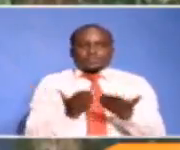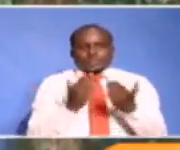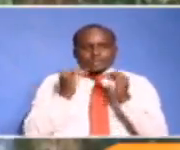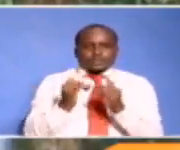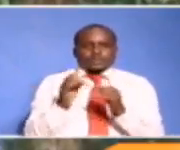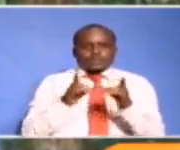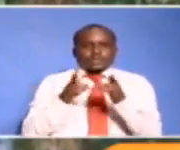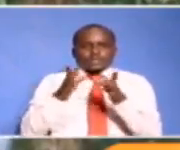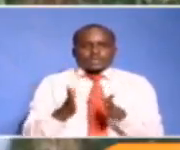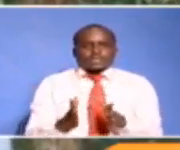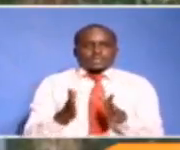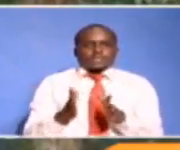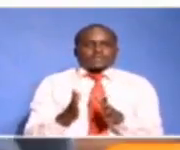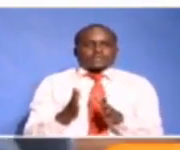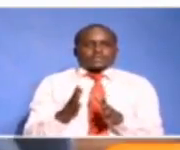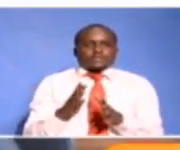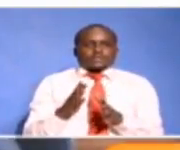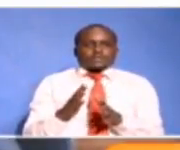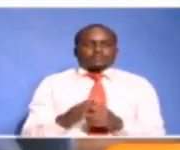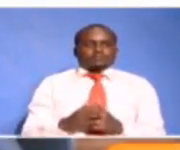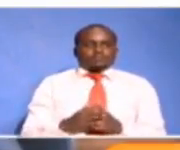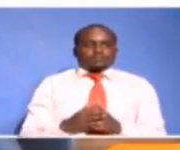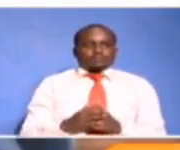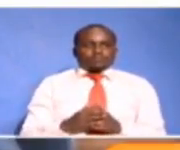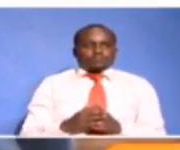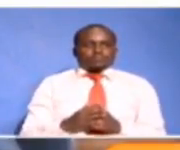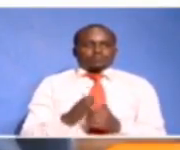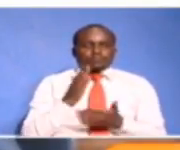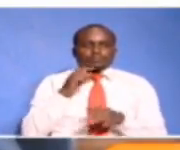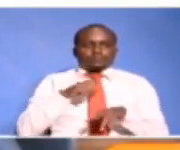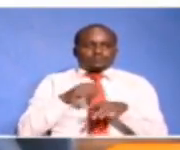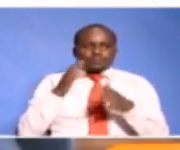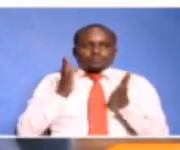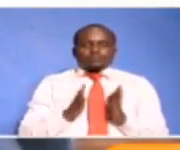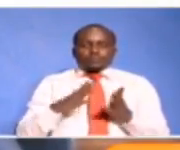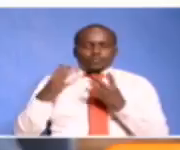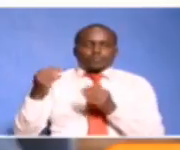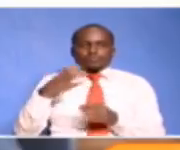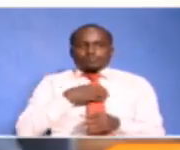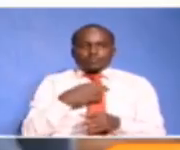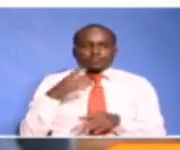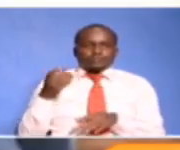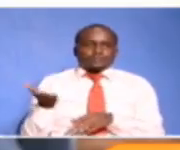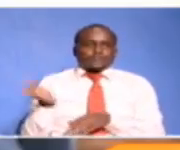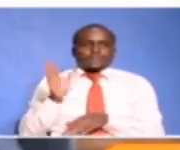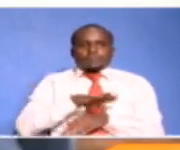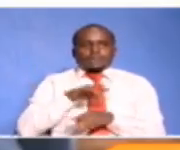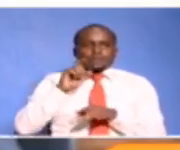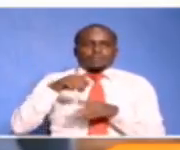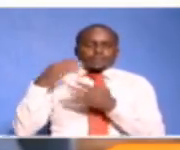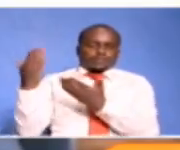directors who are unpaid. When somebody goes on leave, he comes back. He